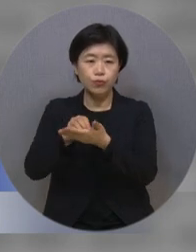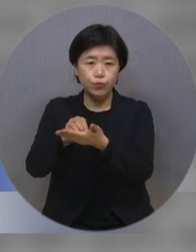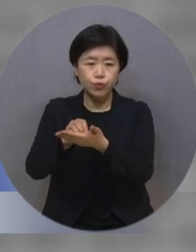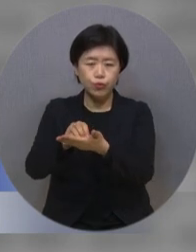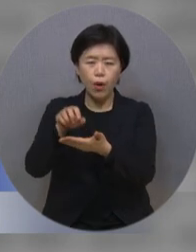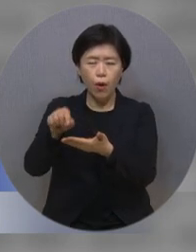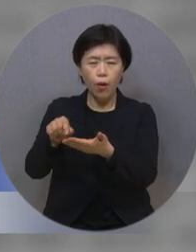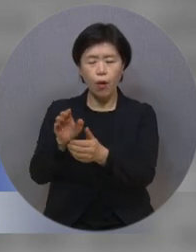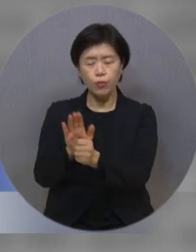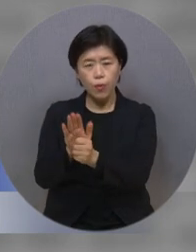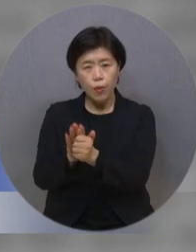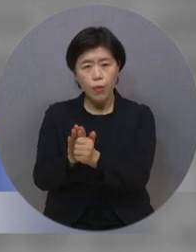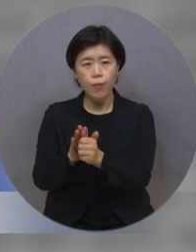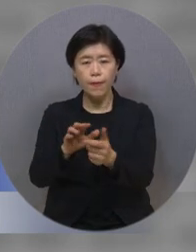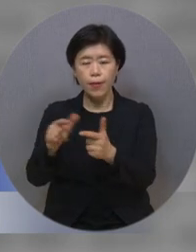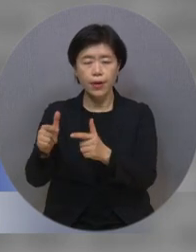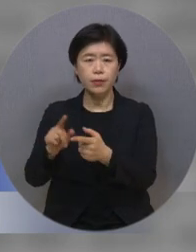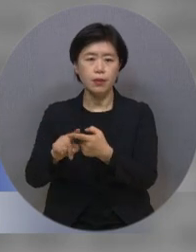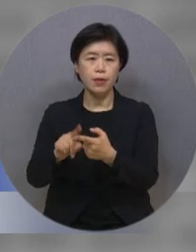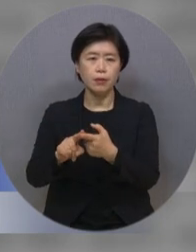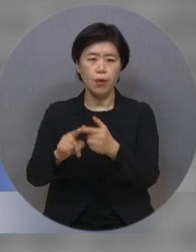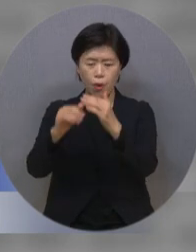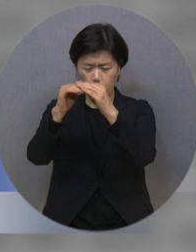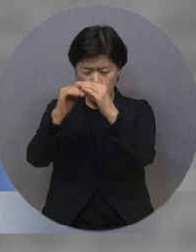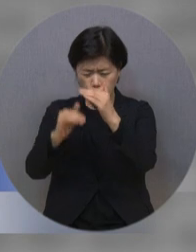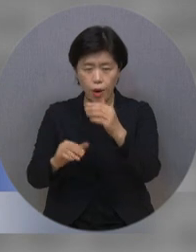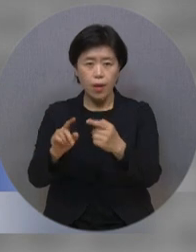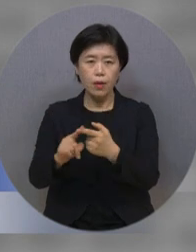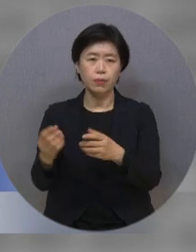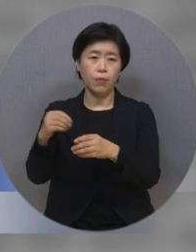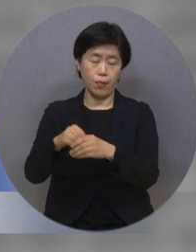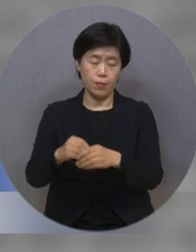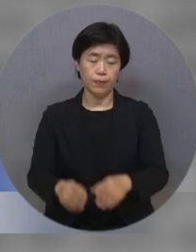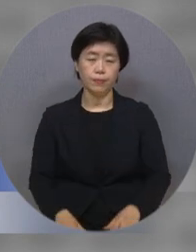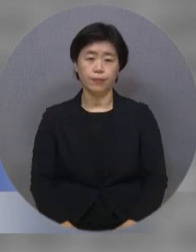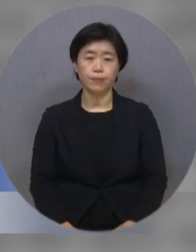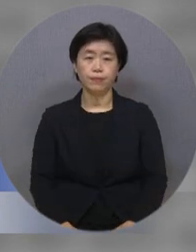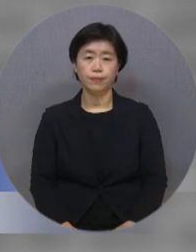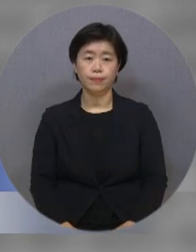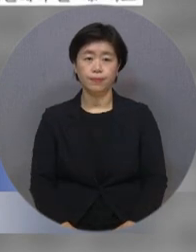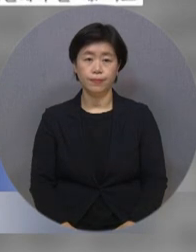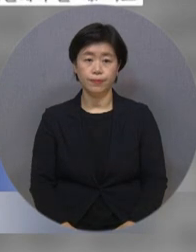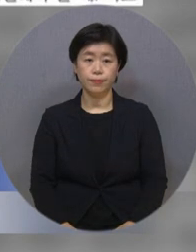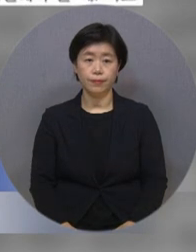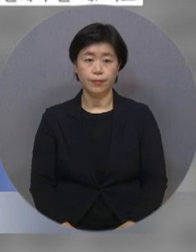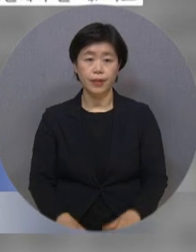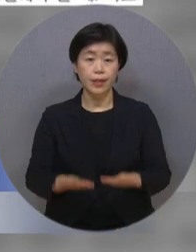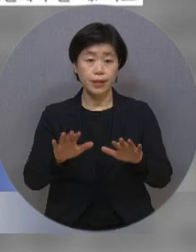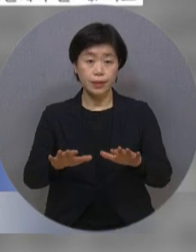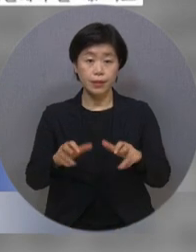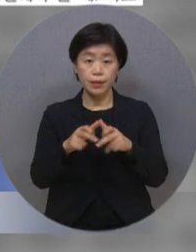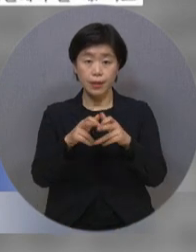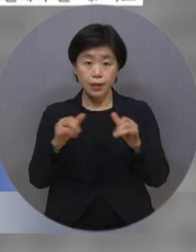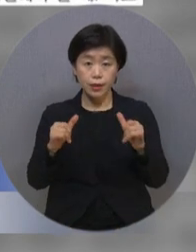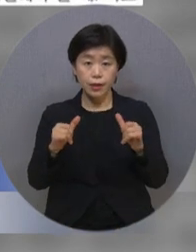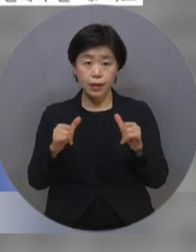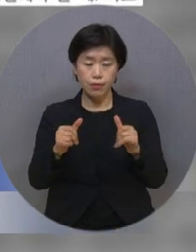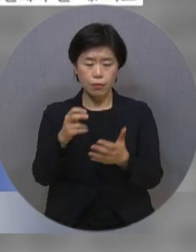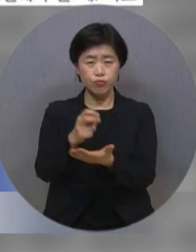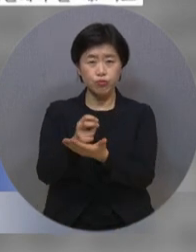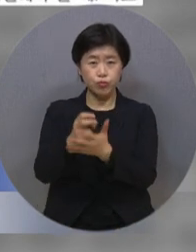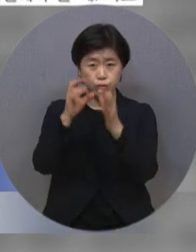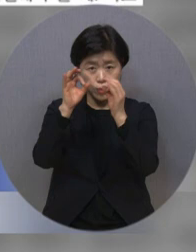부담을 줄이기 위한 지원책의 전반에 관한 사항이 담겨 있습니다 사실 현재의 장애인 주요